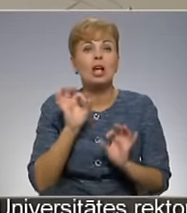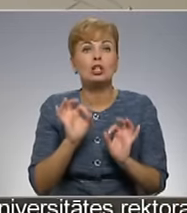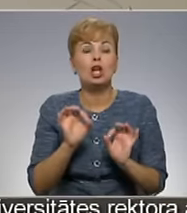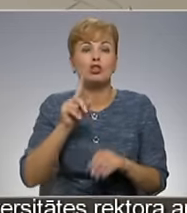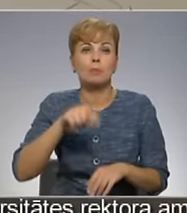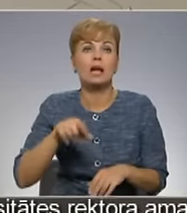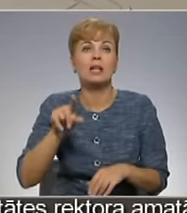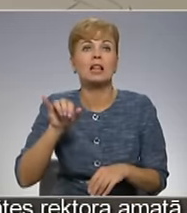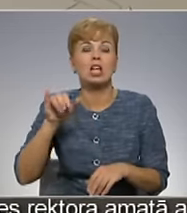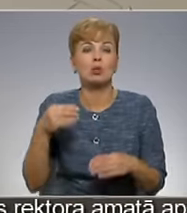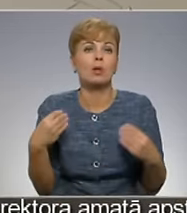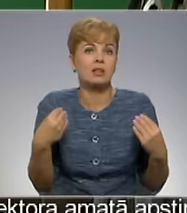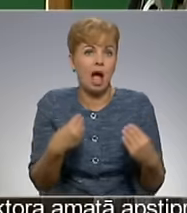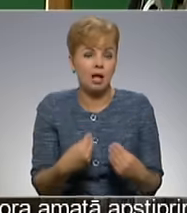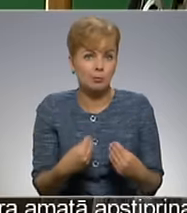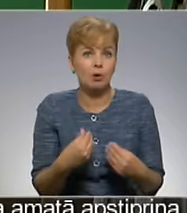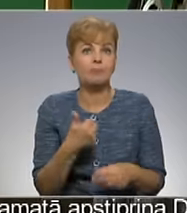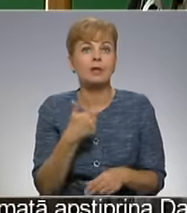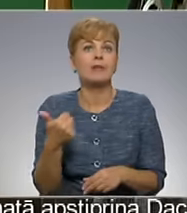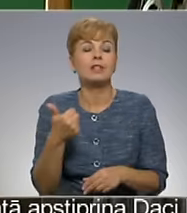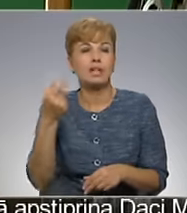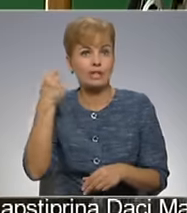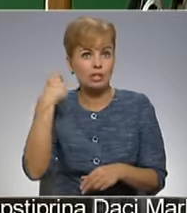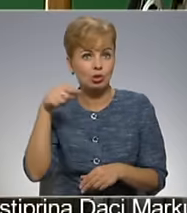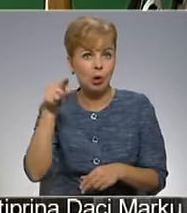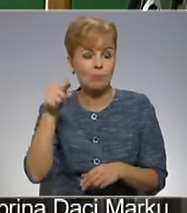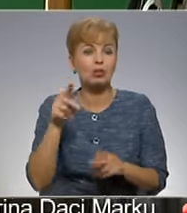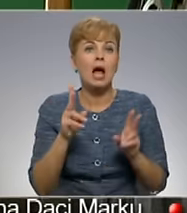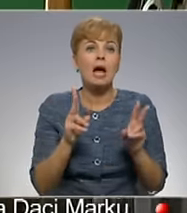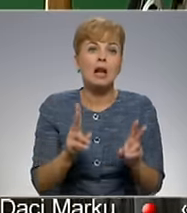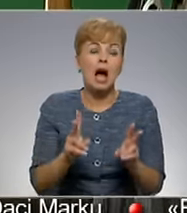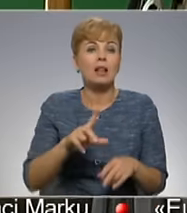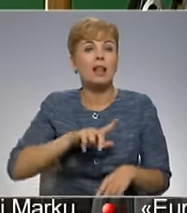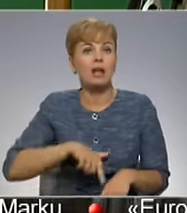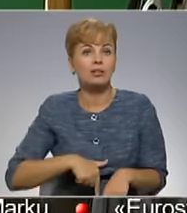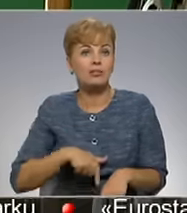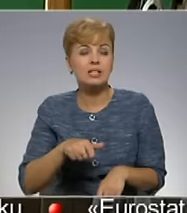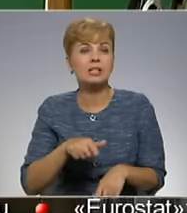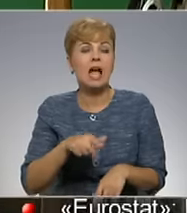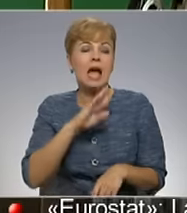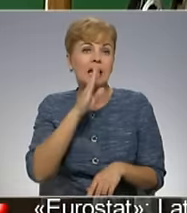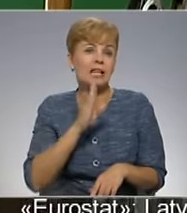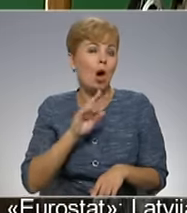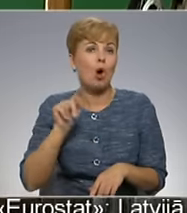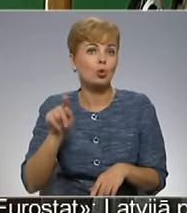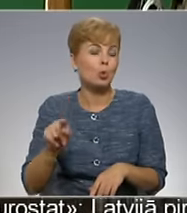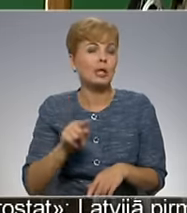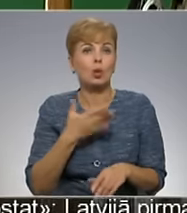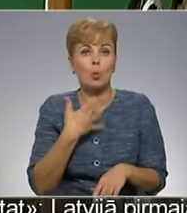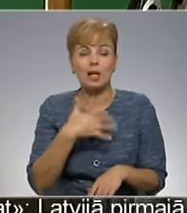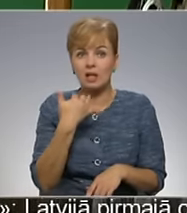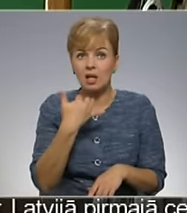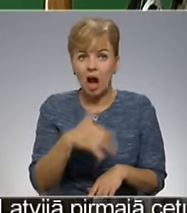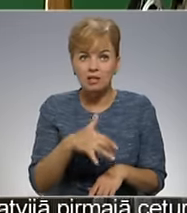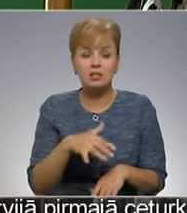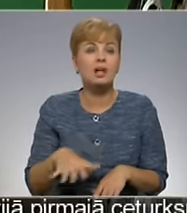prasīja Linu tērpus. Nu, citu mēs arī, nu, jau viņi bija izdomājuši, ka viņiem tas ir latviski, un tas, ka Rio ir ļoti karsts, un ka